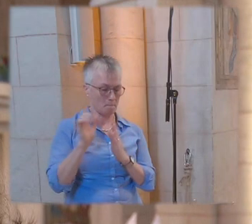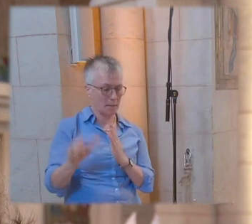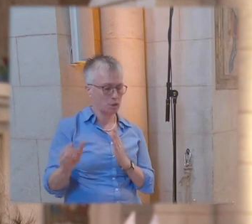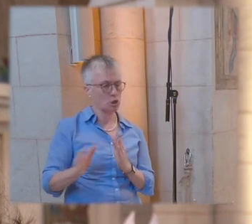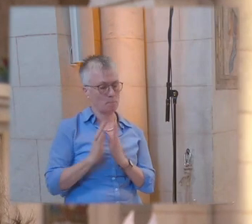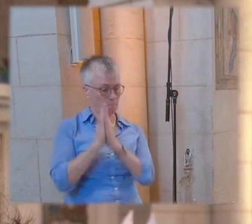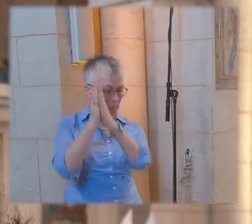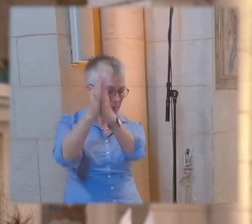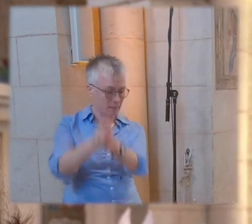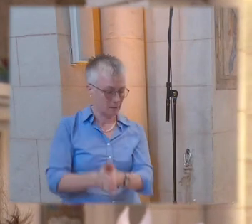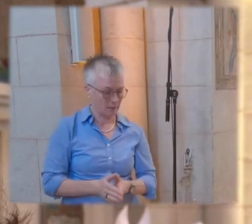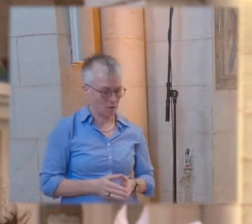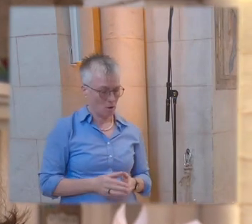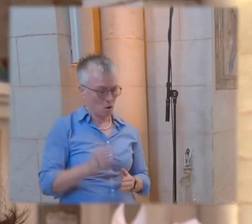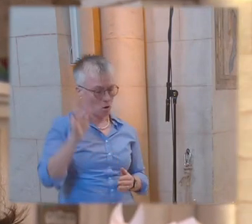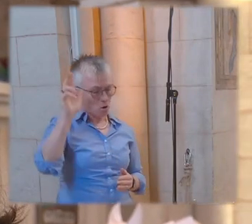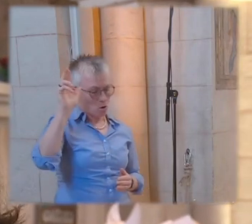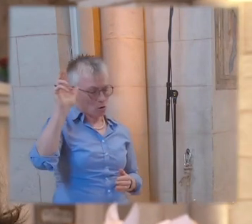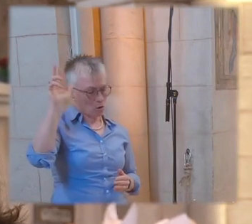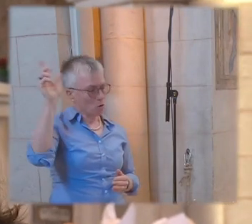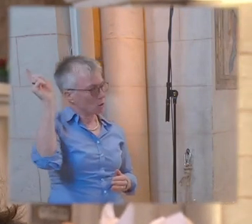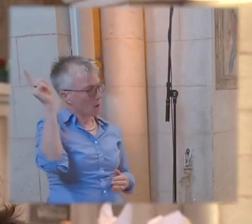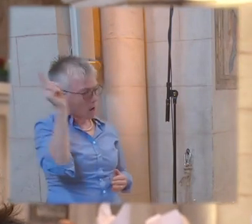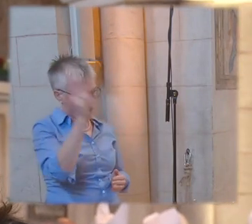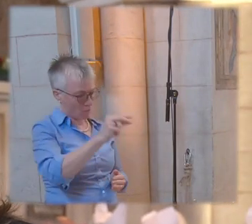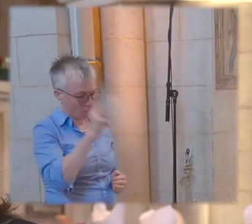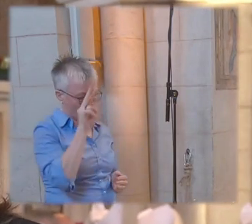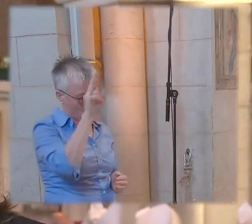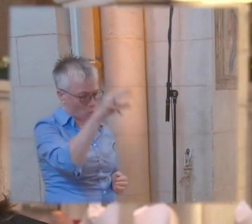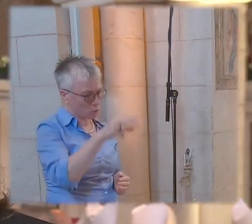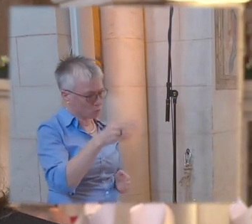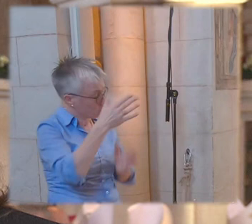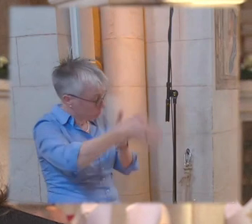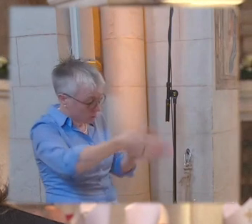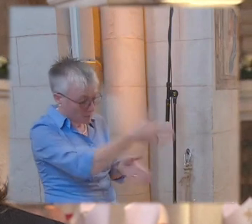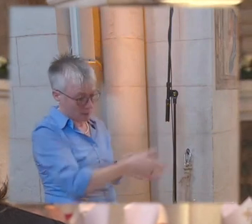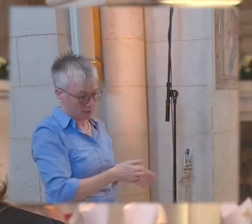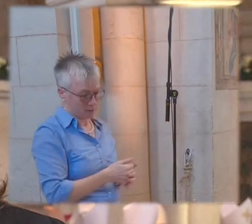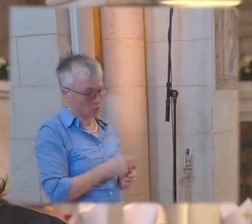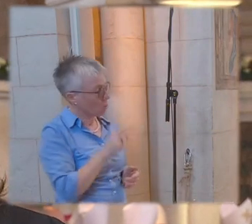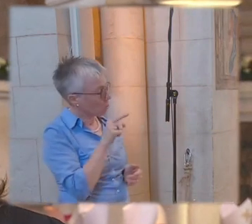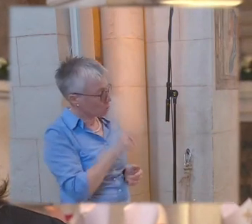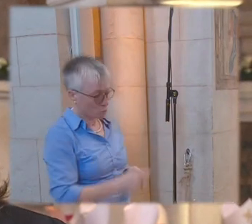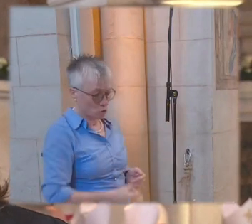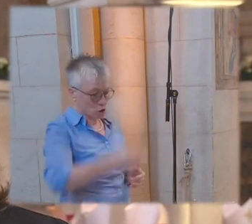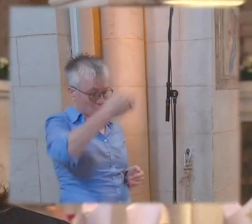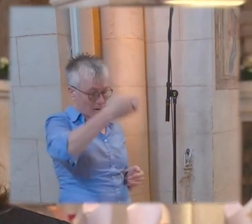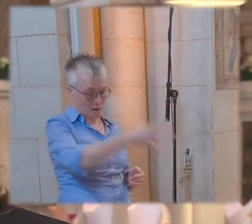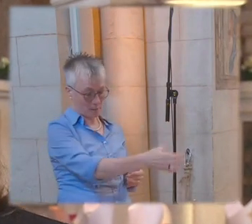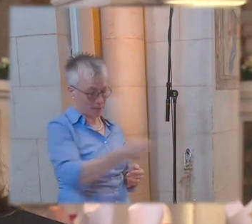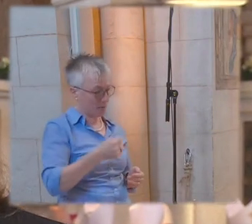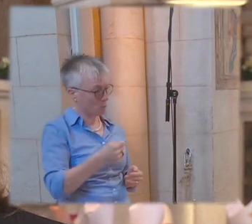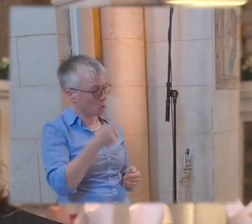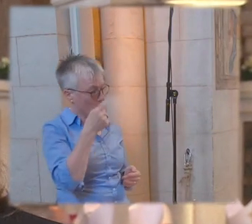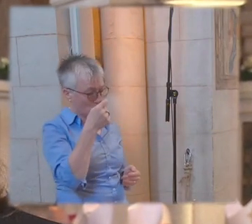Mose machte also eine Schlange aus Kupfer und hängte sie an einer Stange auf. Wenn nun jemand von einer